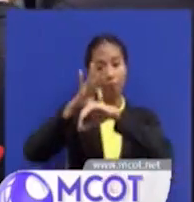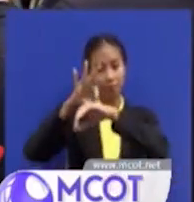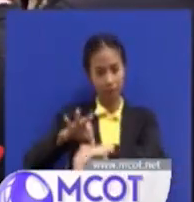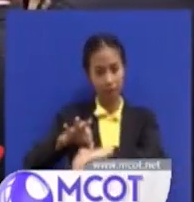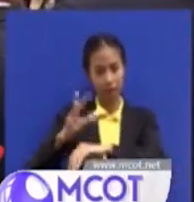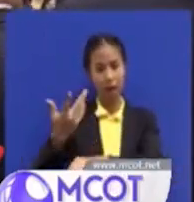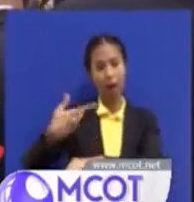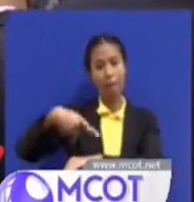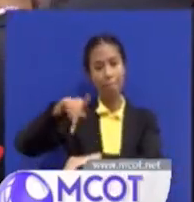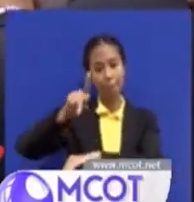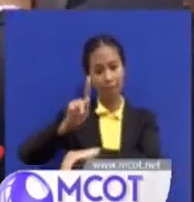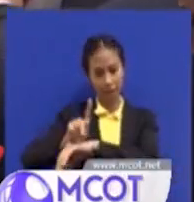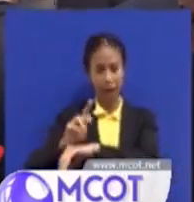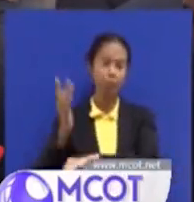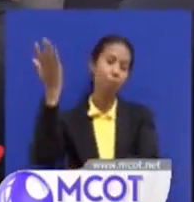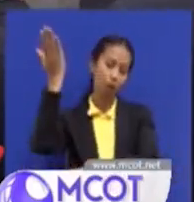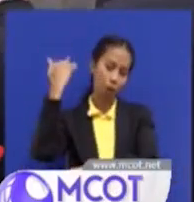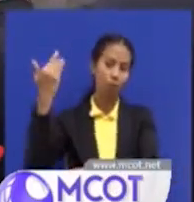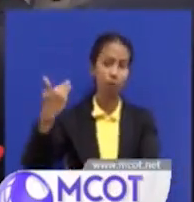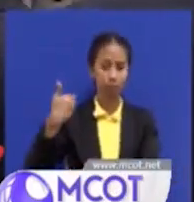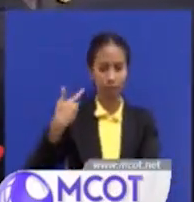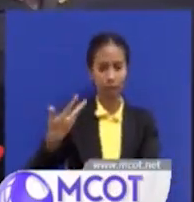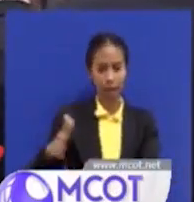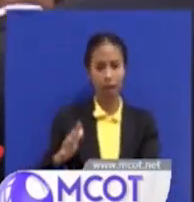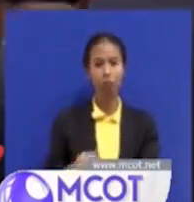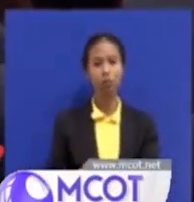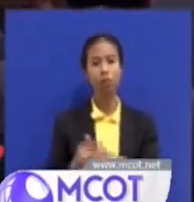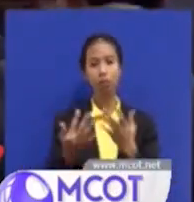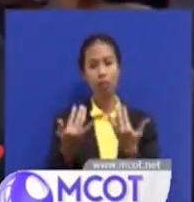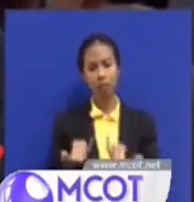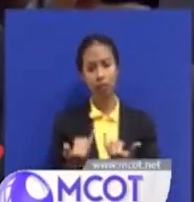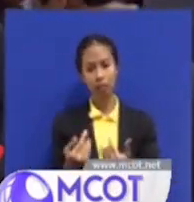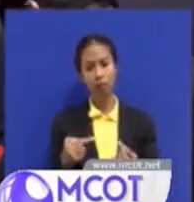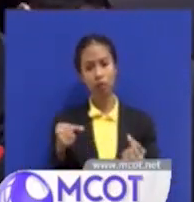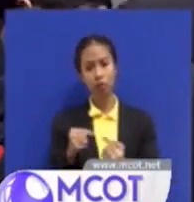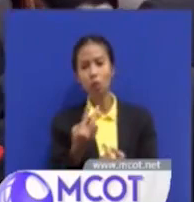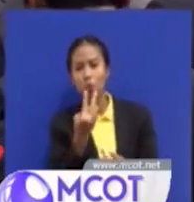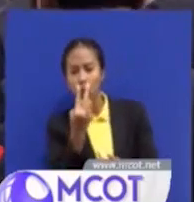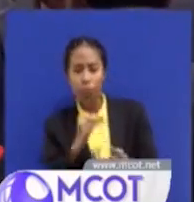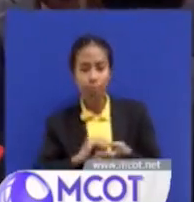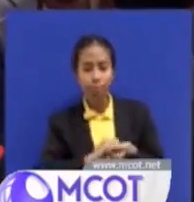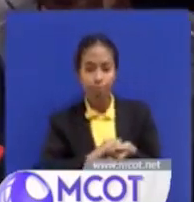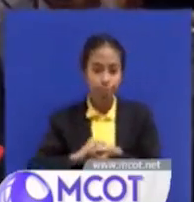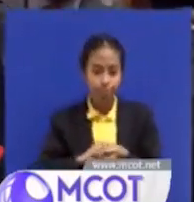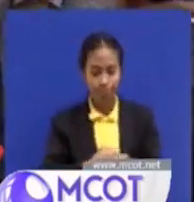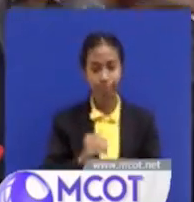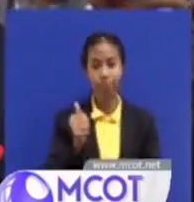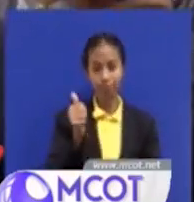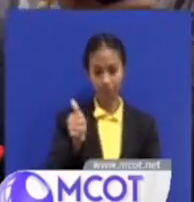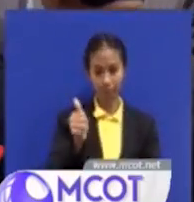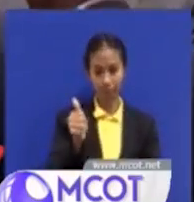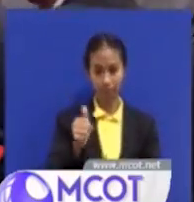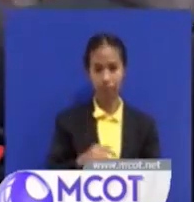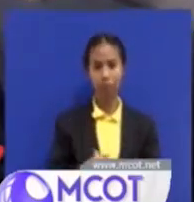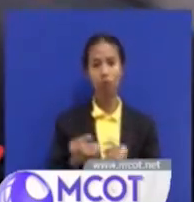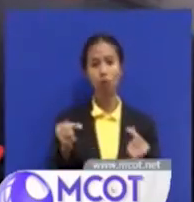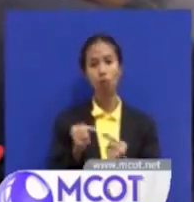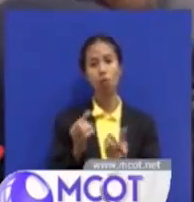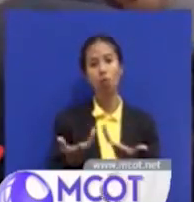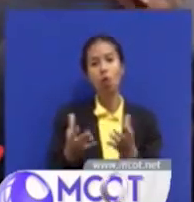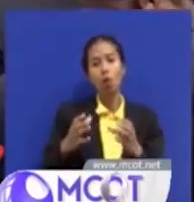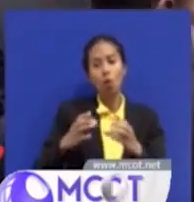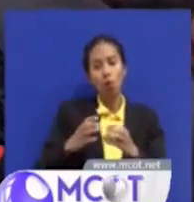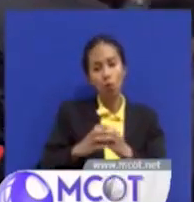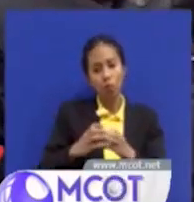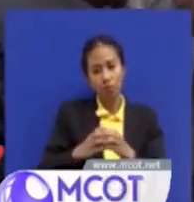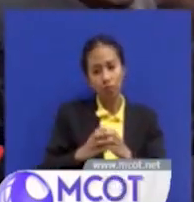แต่งตั้งนายกรัฐมนตรีคนที่30แล้วก็ยังเป็นตำแหน่งที่ต้องคุมเกมในสภาล่างรวมถึงการนั่งเป็นประธานรัฐสภา